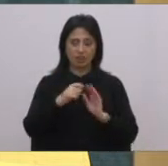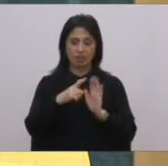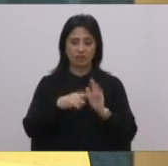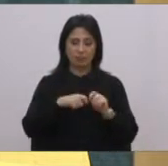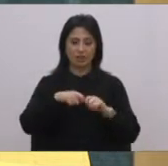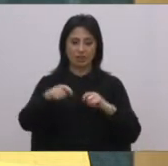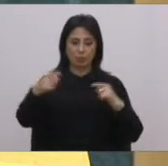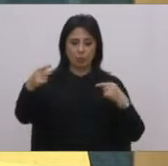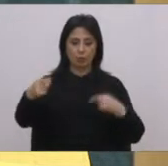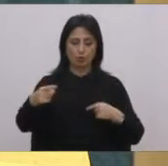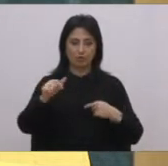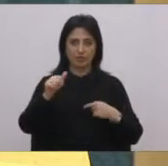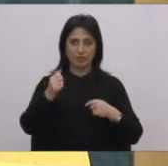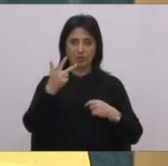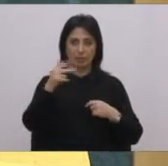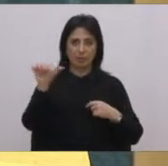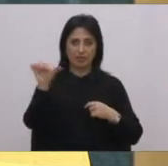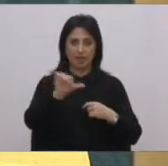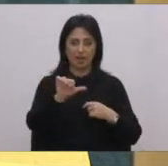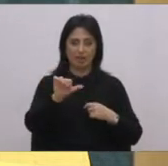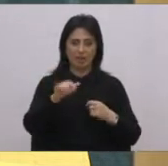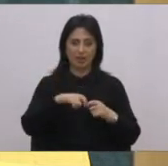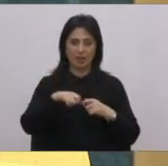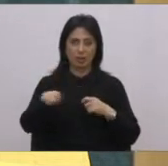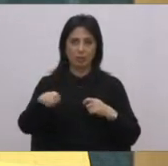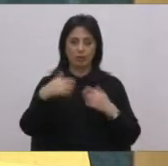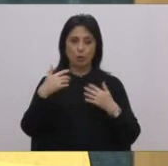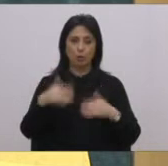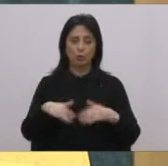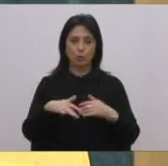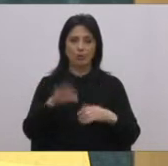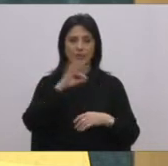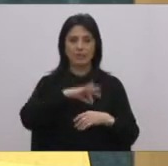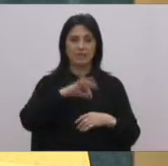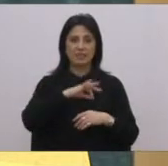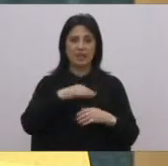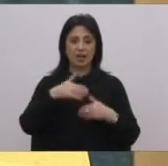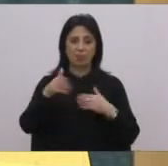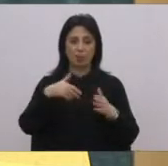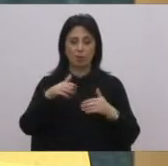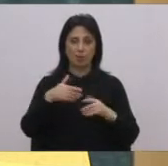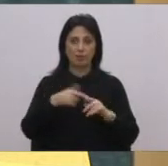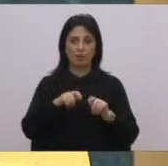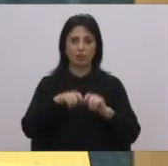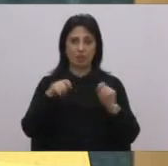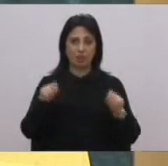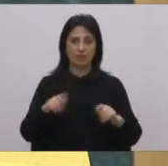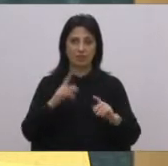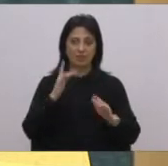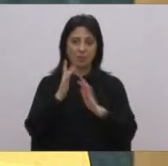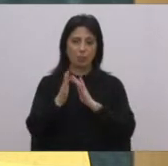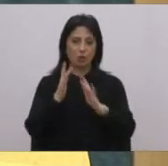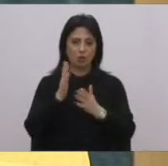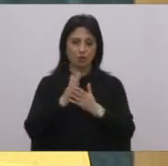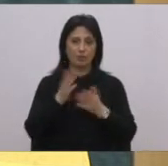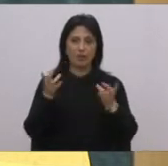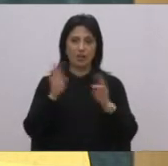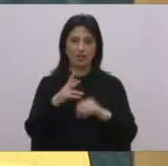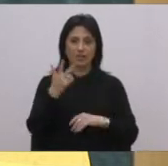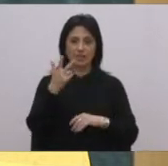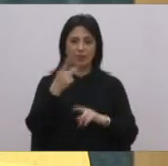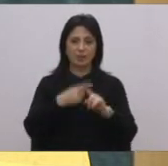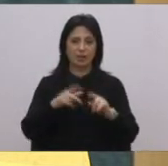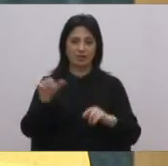kilometriani monakveti, saidan 13.5 kilometri ukve sargeblobashia, ase vtkvat, gakhsnilia, muzraoba aris da darchenili